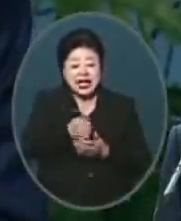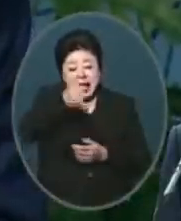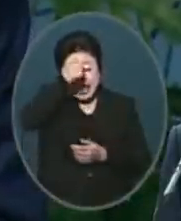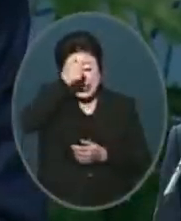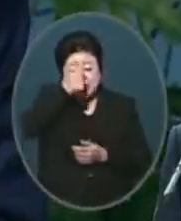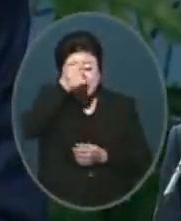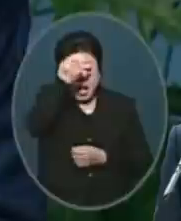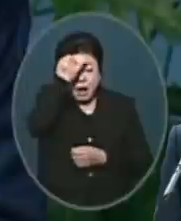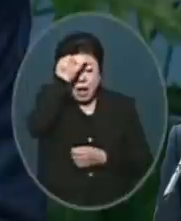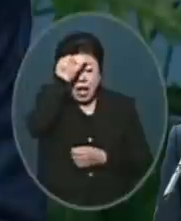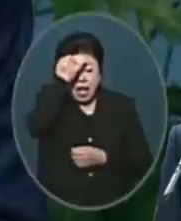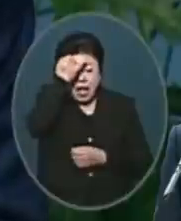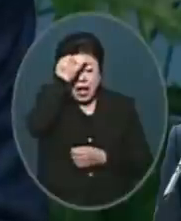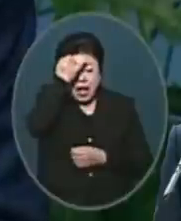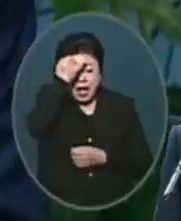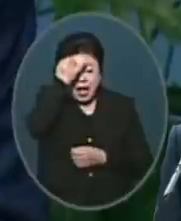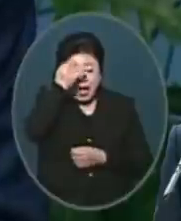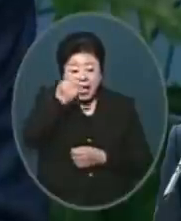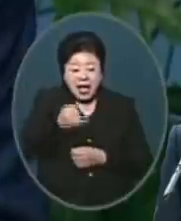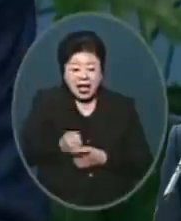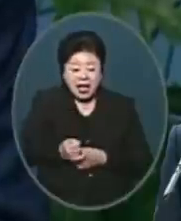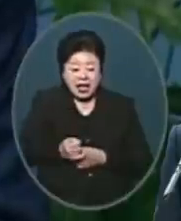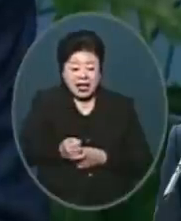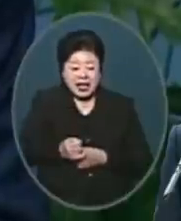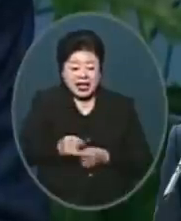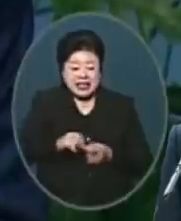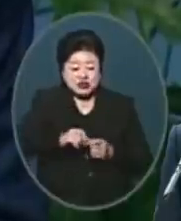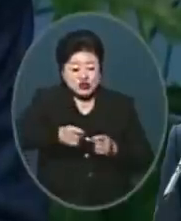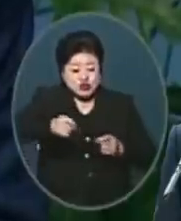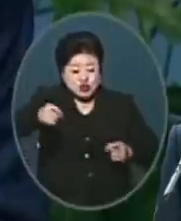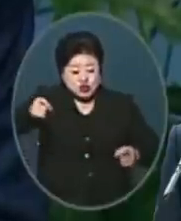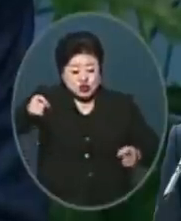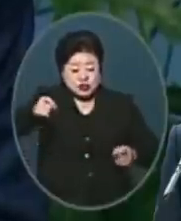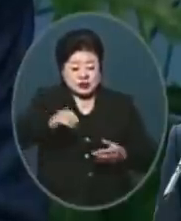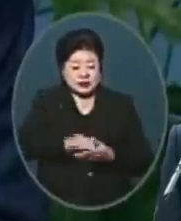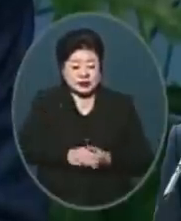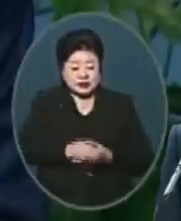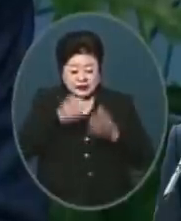아담과 하와의 탯줄을